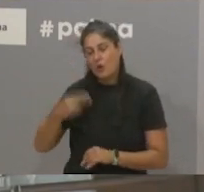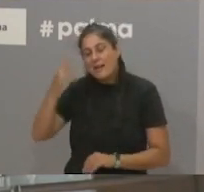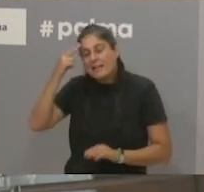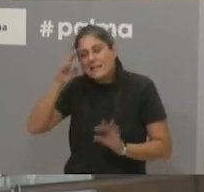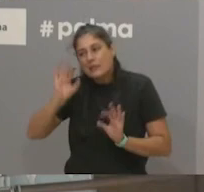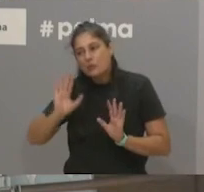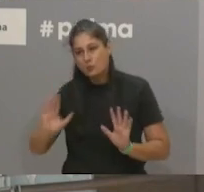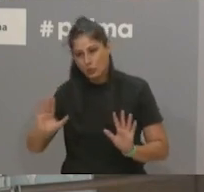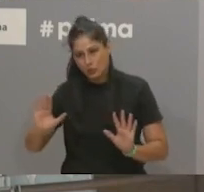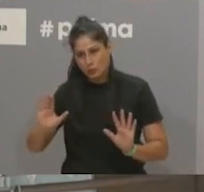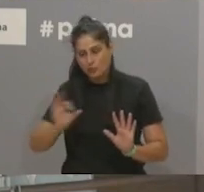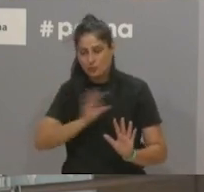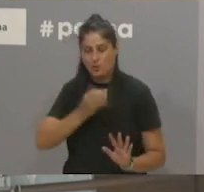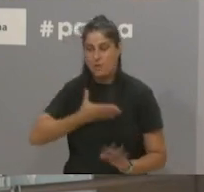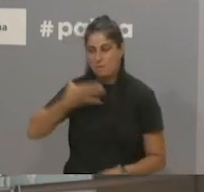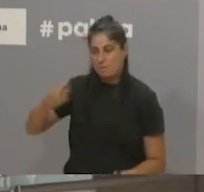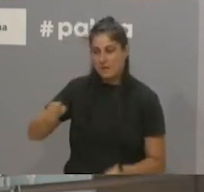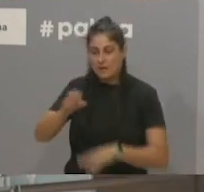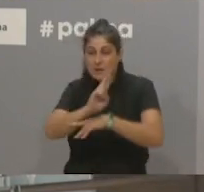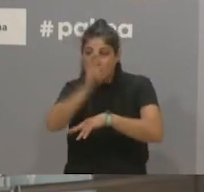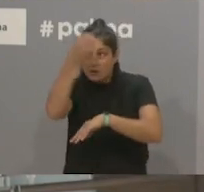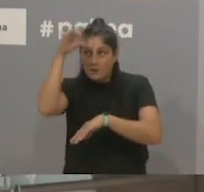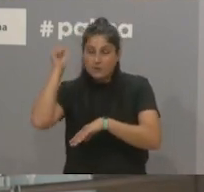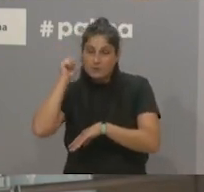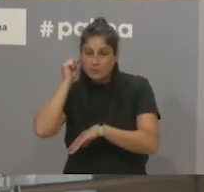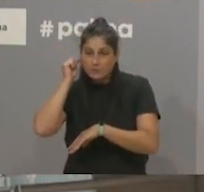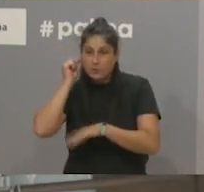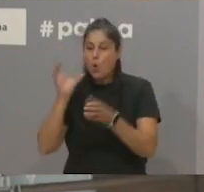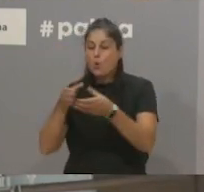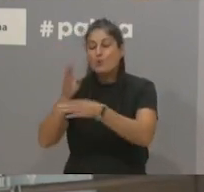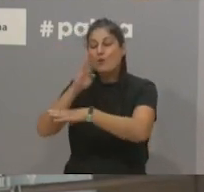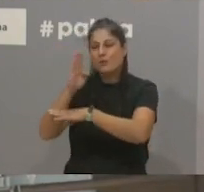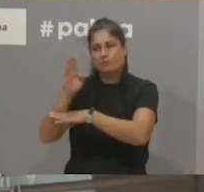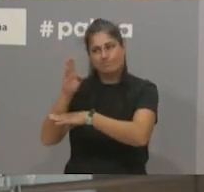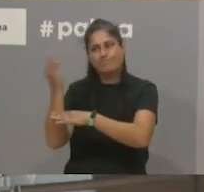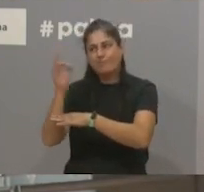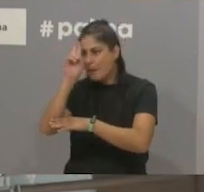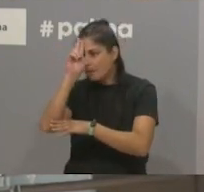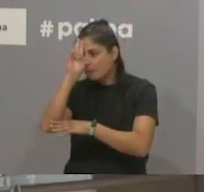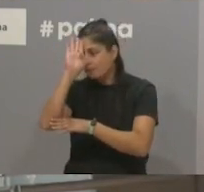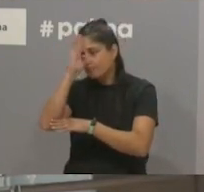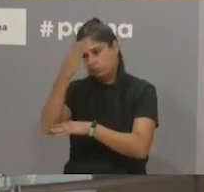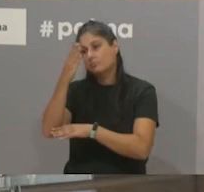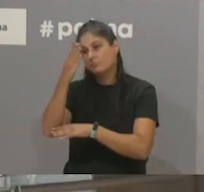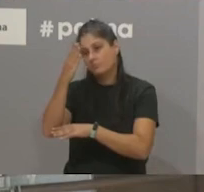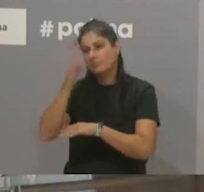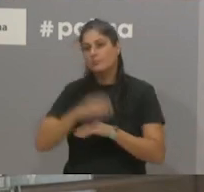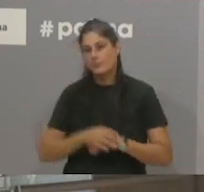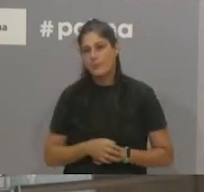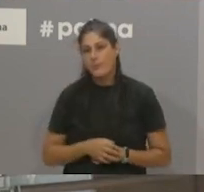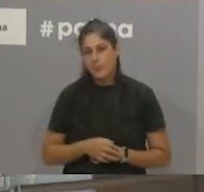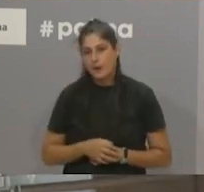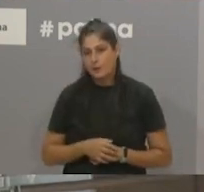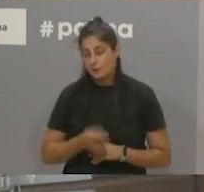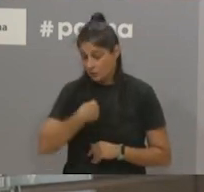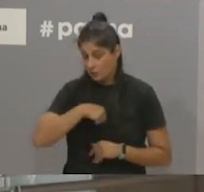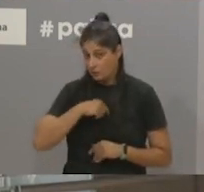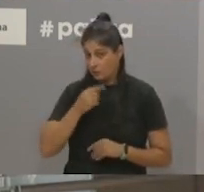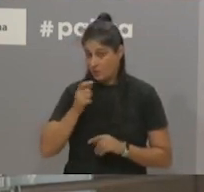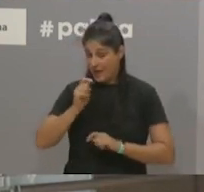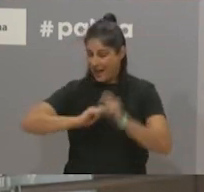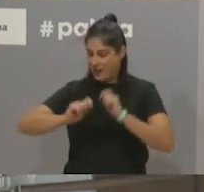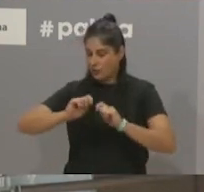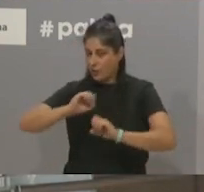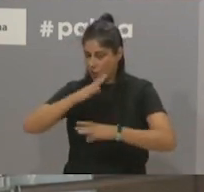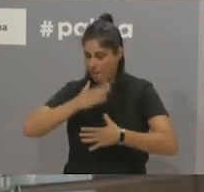Batlle, senyors regidors del grup popular, els demanem que rectifiquin. A més, l'entitat que representa l'Obra Cultural